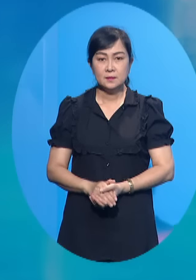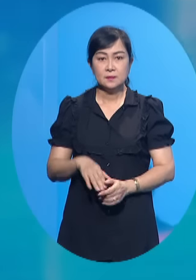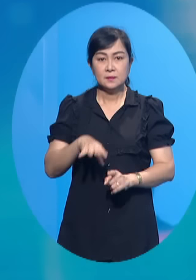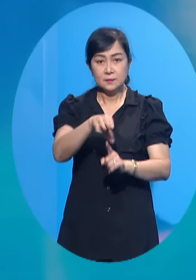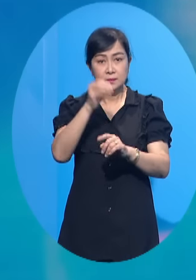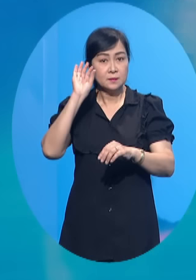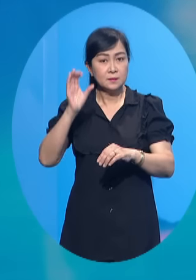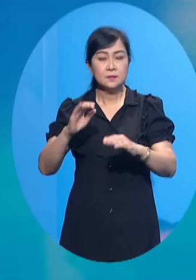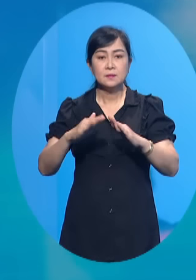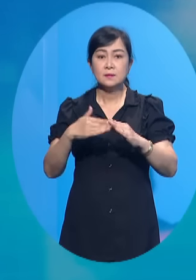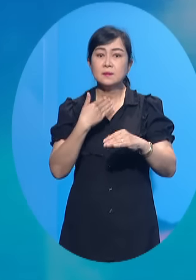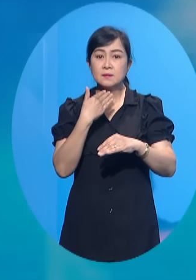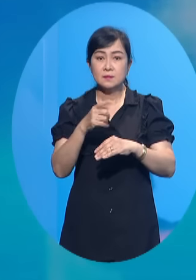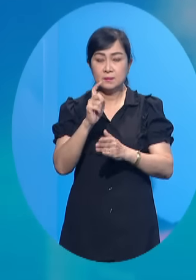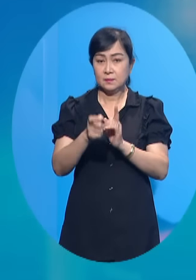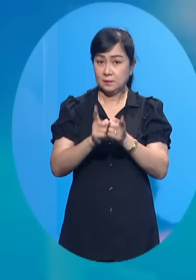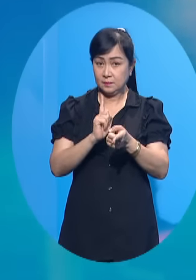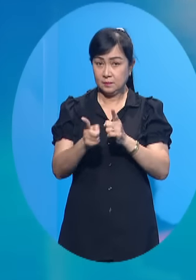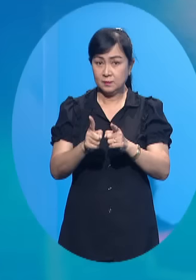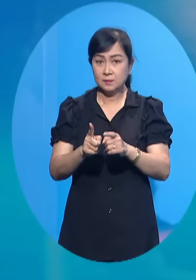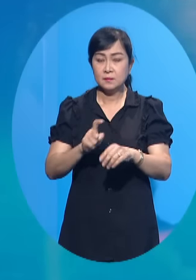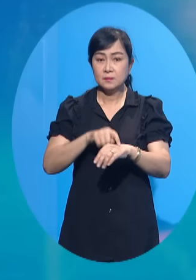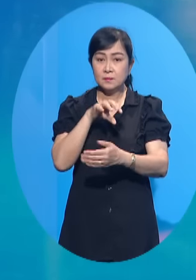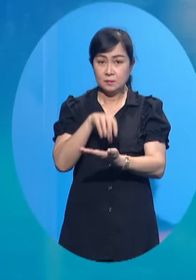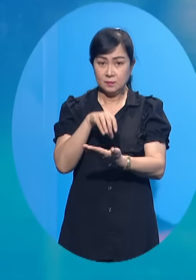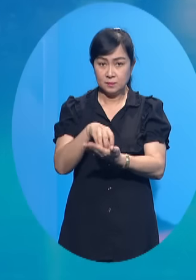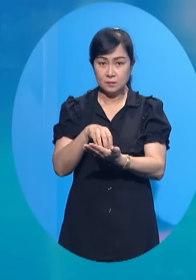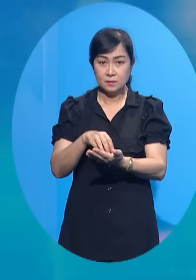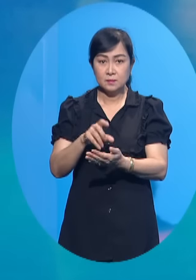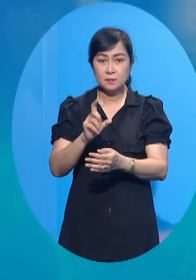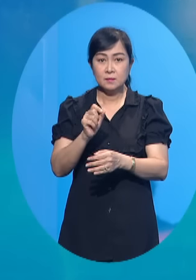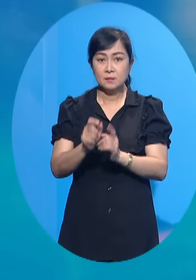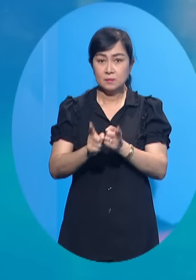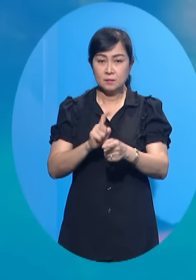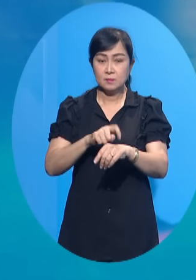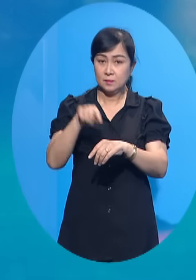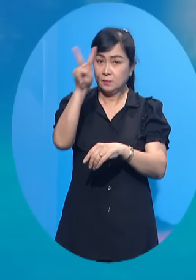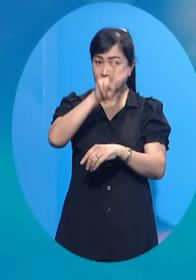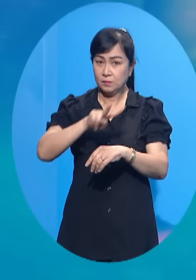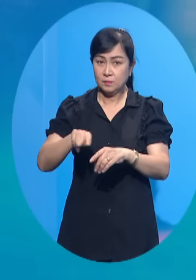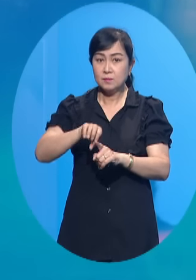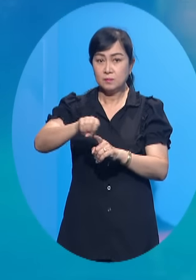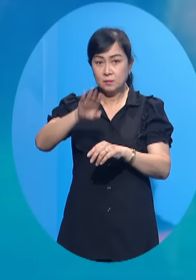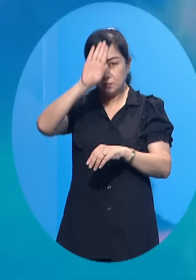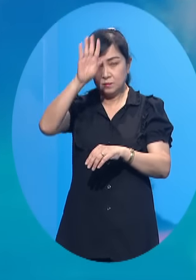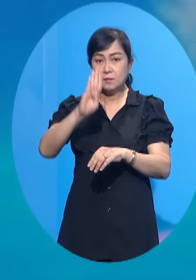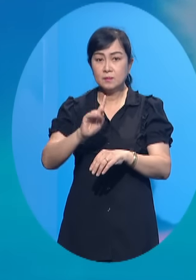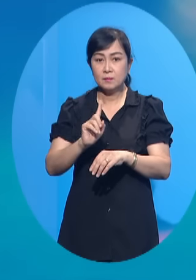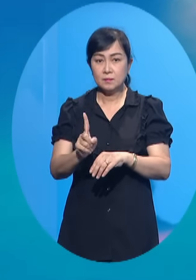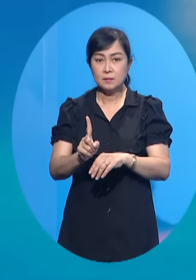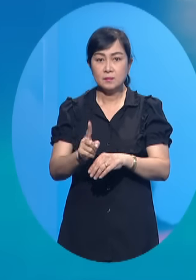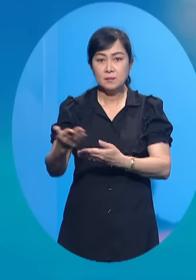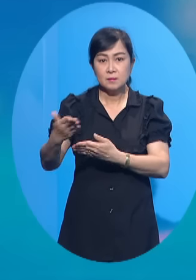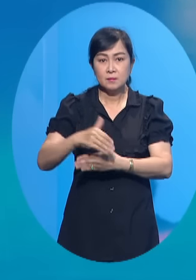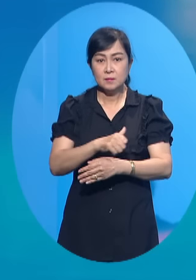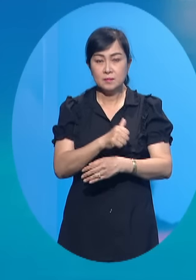chuyển sang các tin tức thế giới nhà trắng trong ngày 9 tháng 11 theo giờ địa phương tức ngày 10 tháng 11 giờ Việt Nam đưa tin tổ thống Mỹ Jo biden